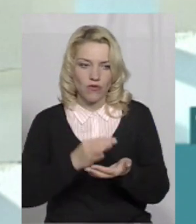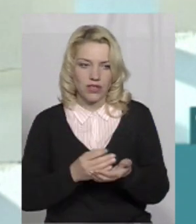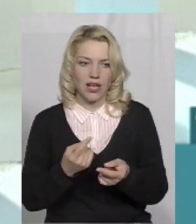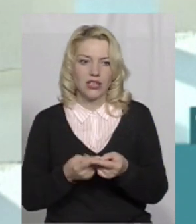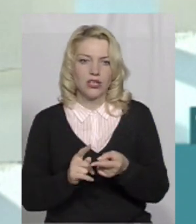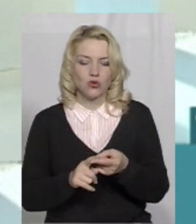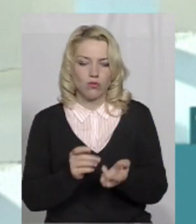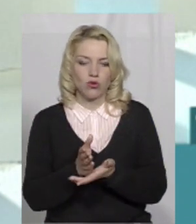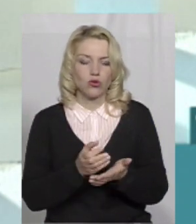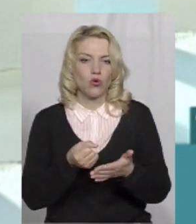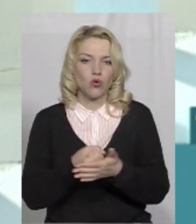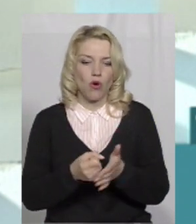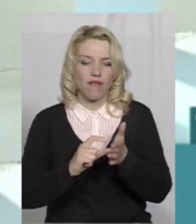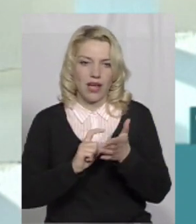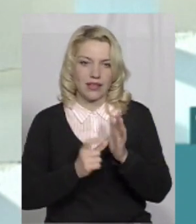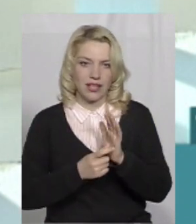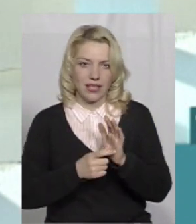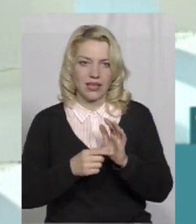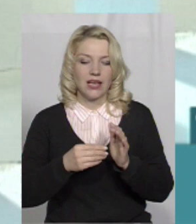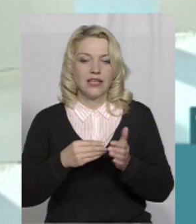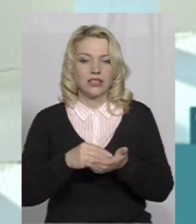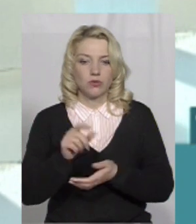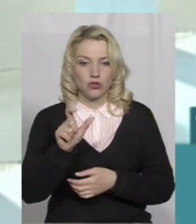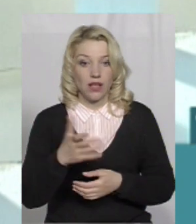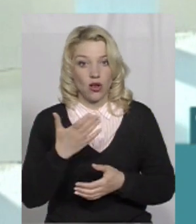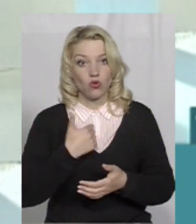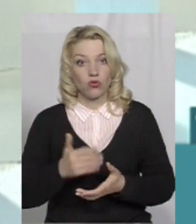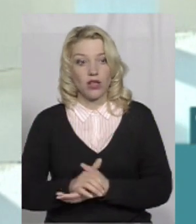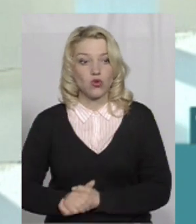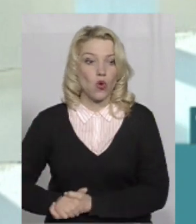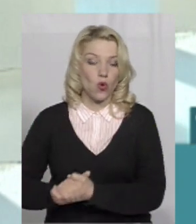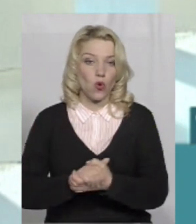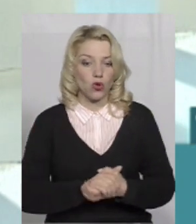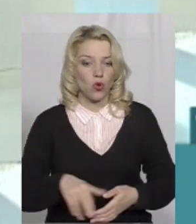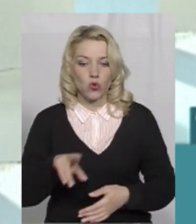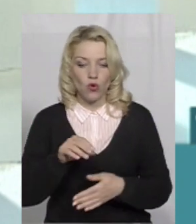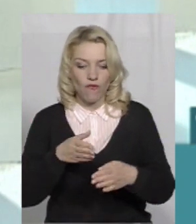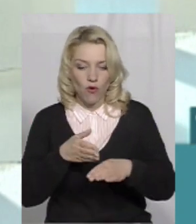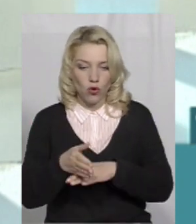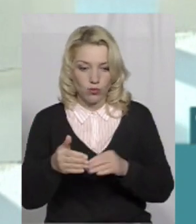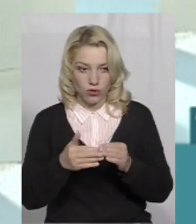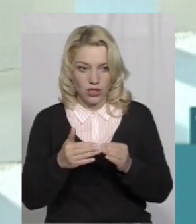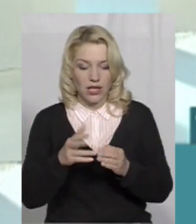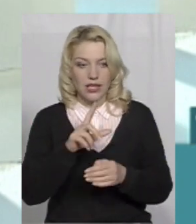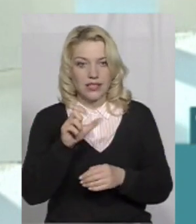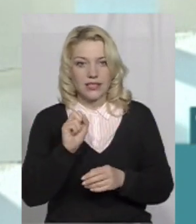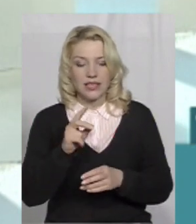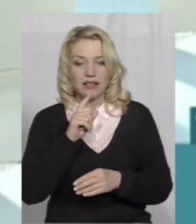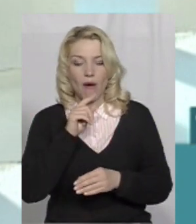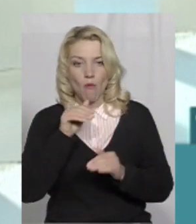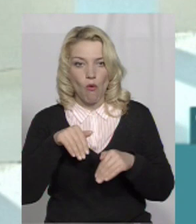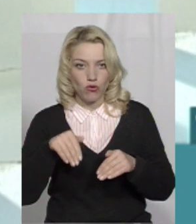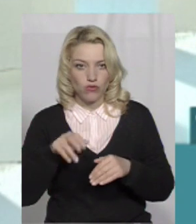квартири споживача. Якщо в нас колективний договір до входу в будинку, і якщо за замовчуванням, як пан